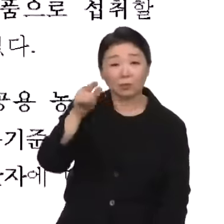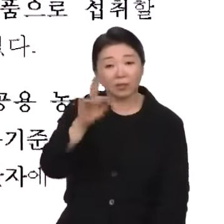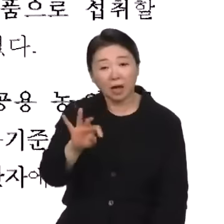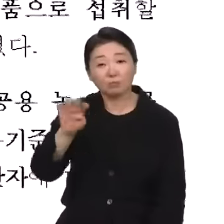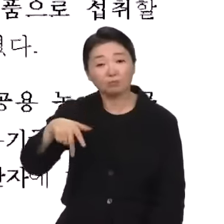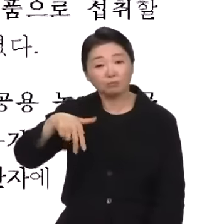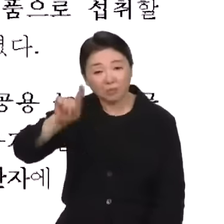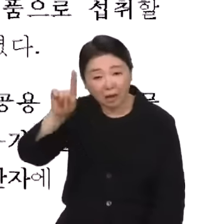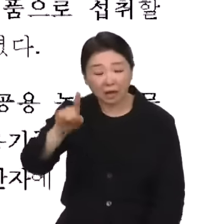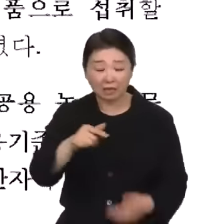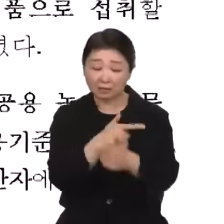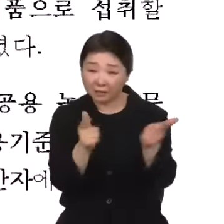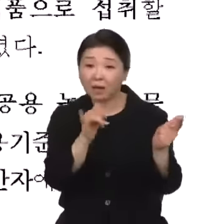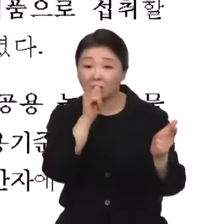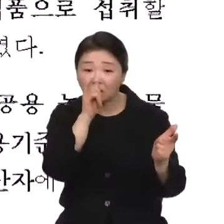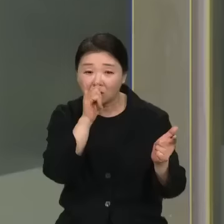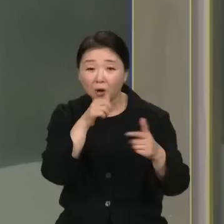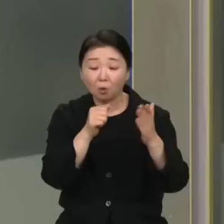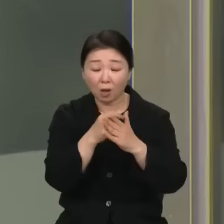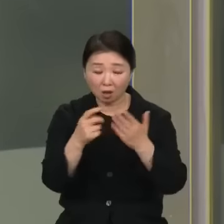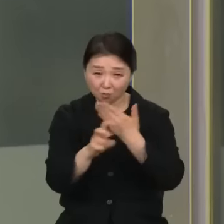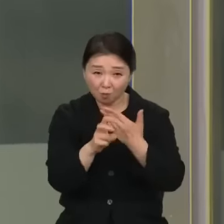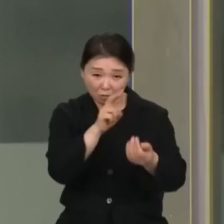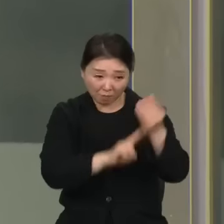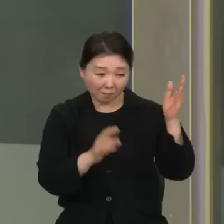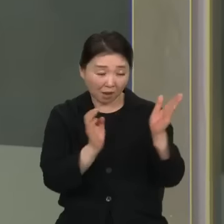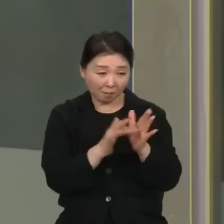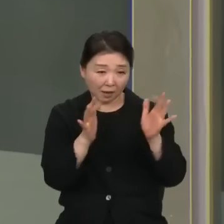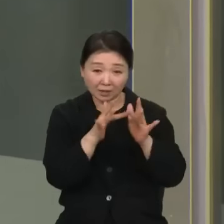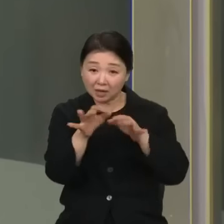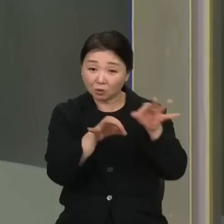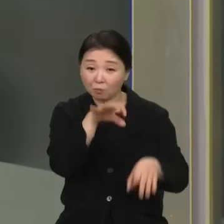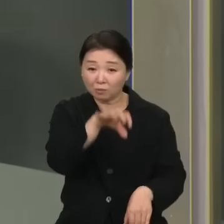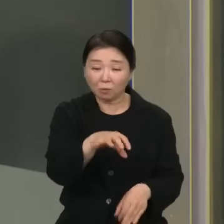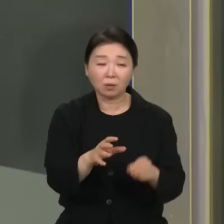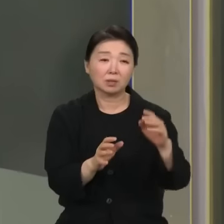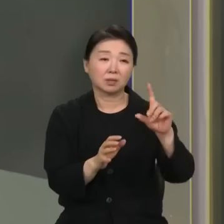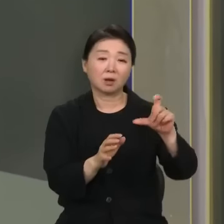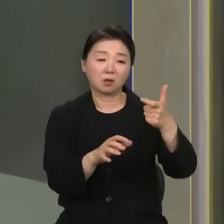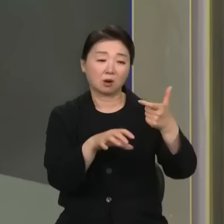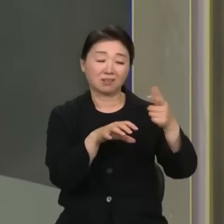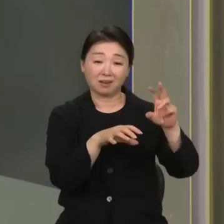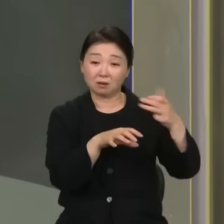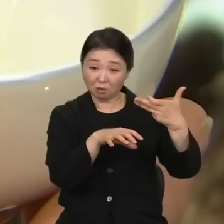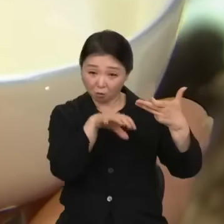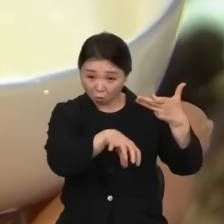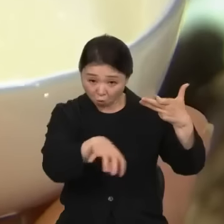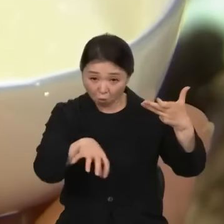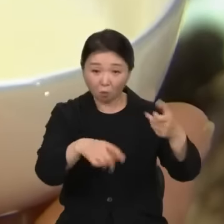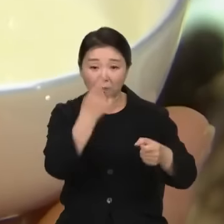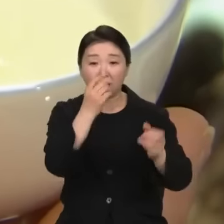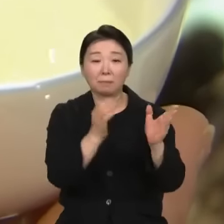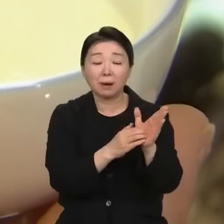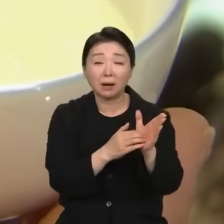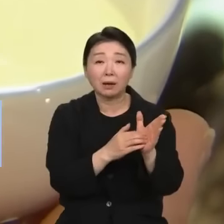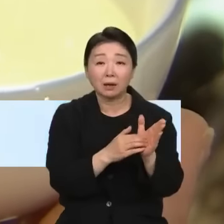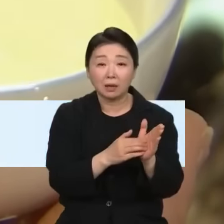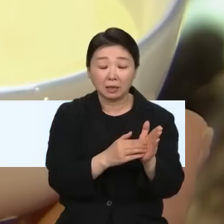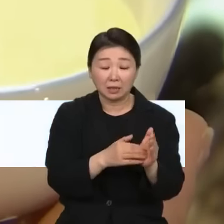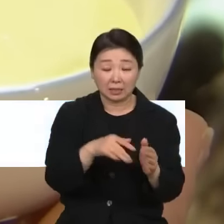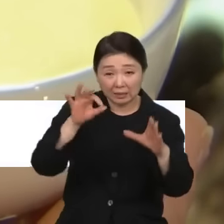불가한 농산물과 임산물을 불법으로 판매한 온라인 쇼핑몰 18곳을 적발했습니다. 차나 술로